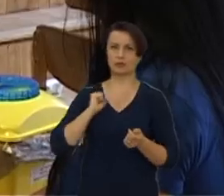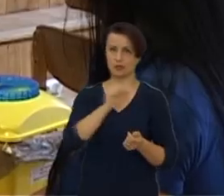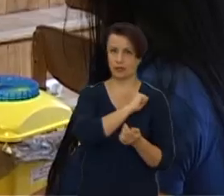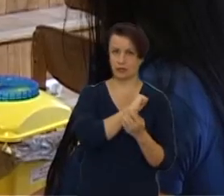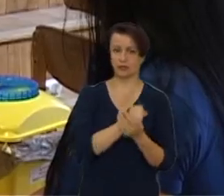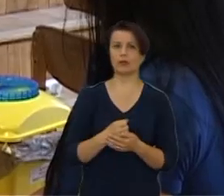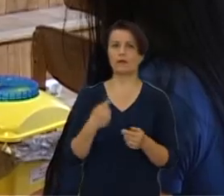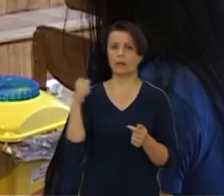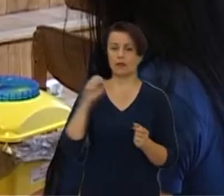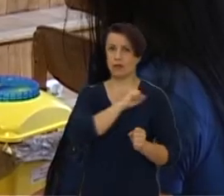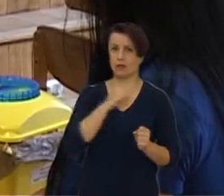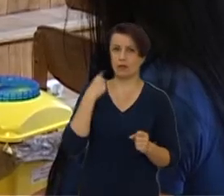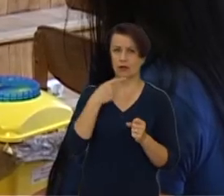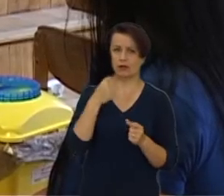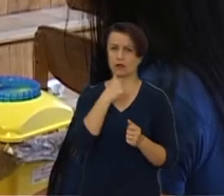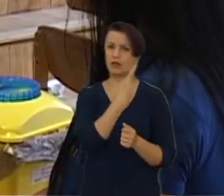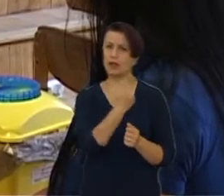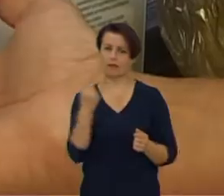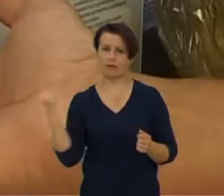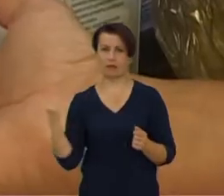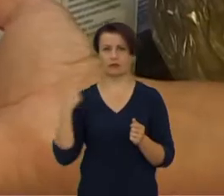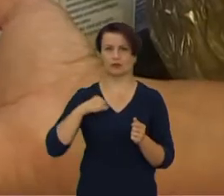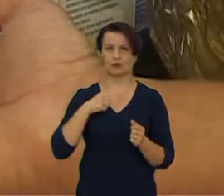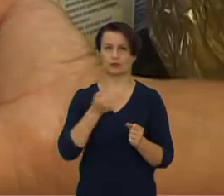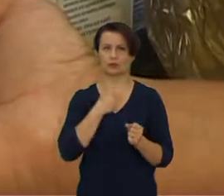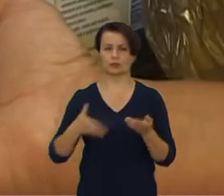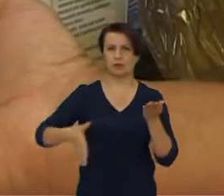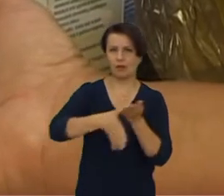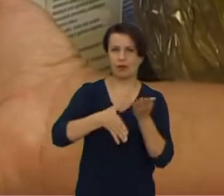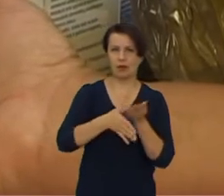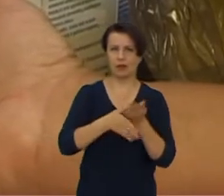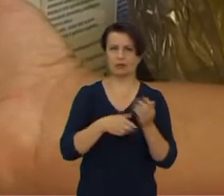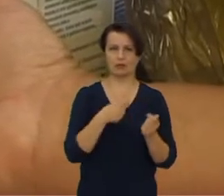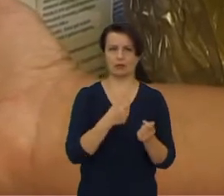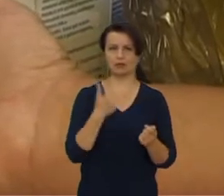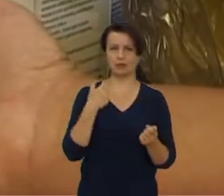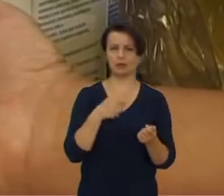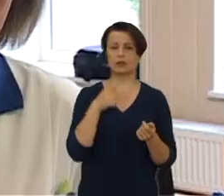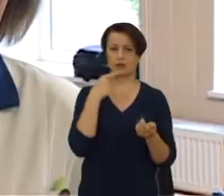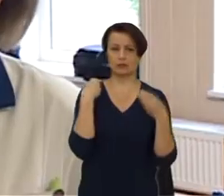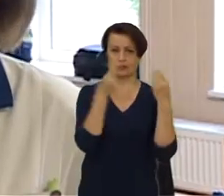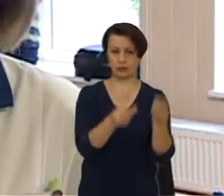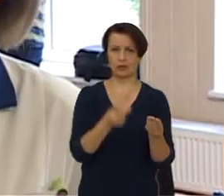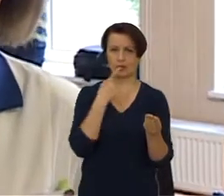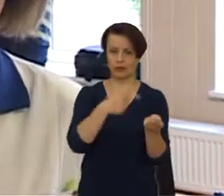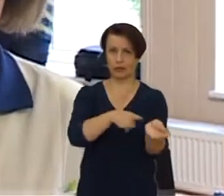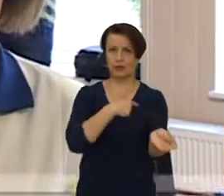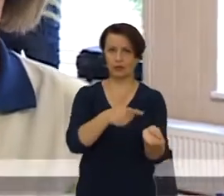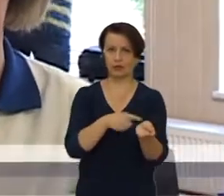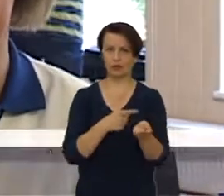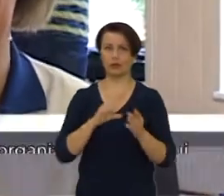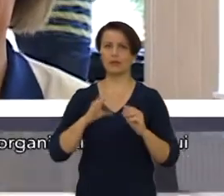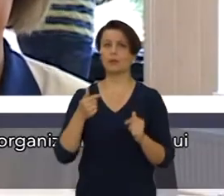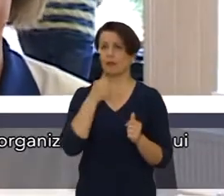turi pagelbėti sergantiesiems, kuo tik gali. Tad paukoti kraujo yra graži ir nesavanaudiška misija. Neatlygintinos kraujo